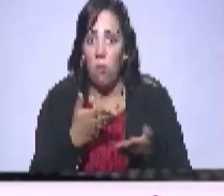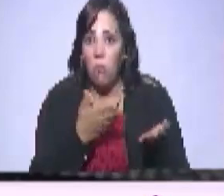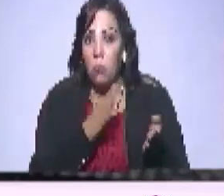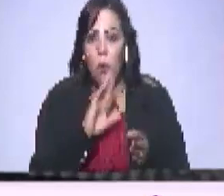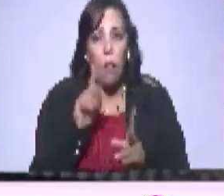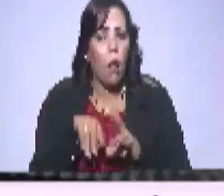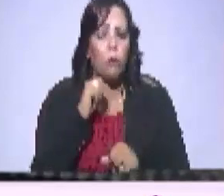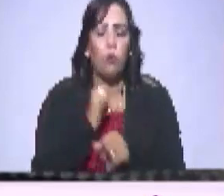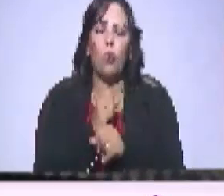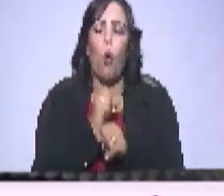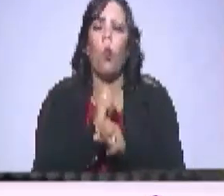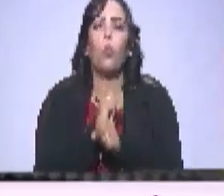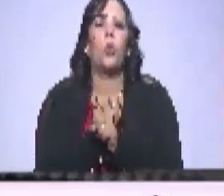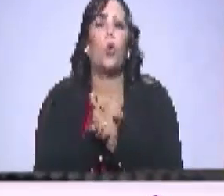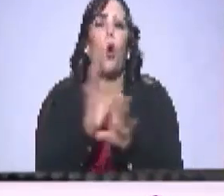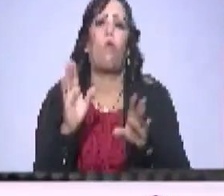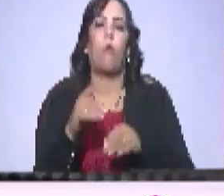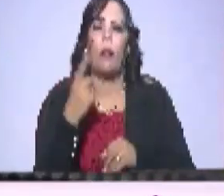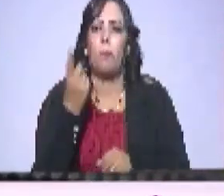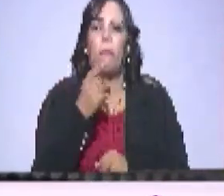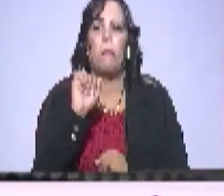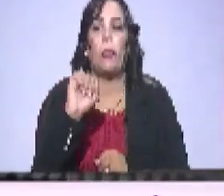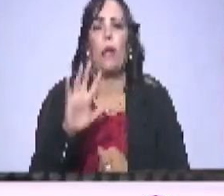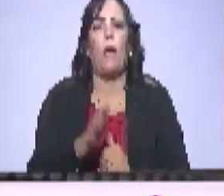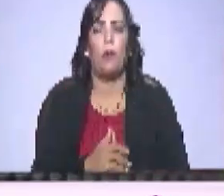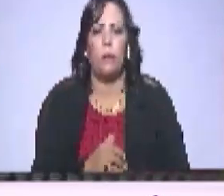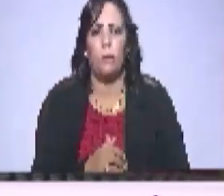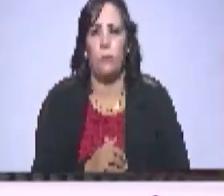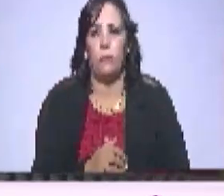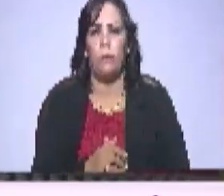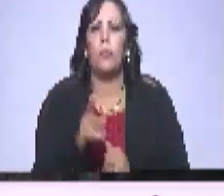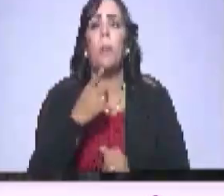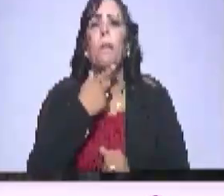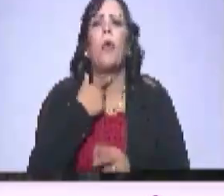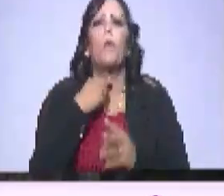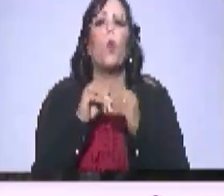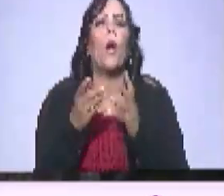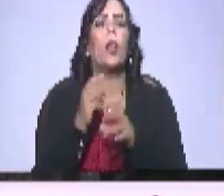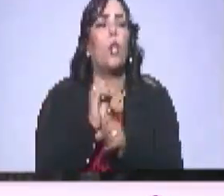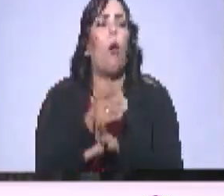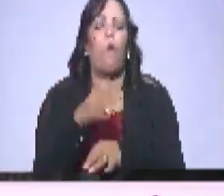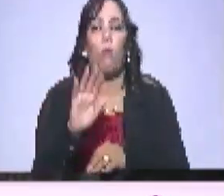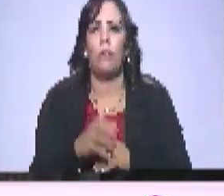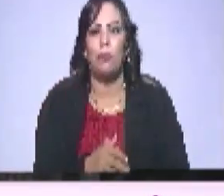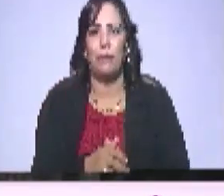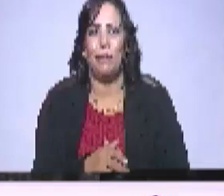خالص، اشتغل فيه زي ما انت عايز، اشتغل فيه زي ما حضرتك تحب.